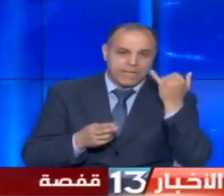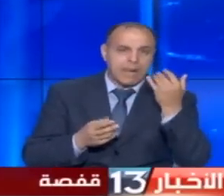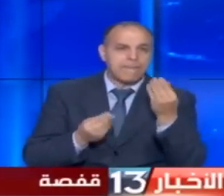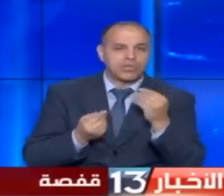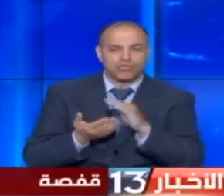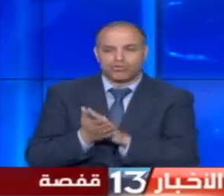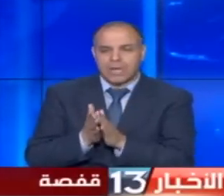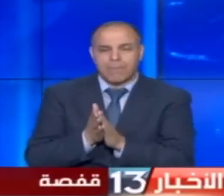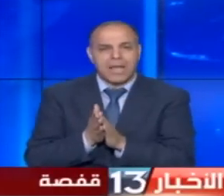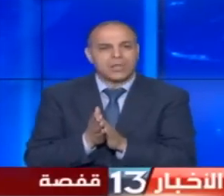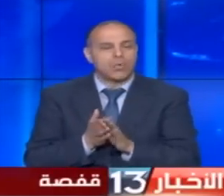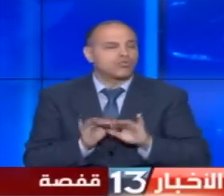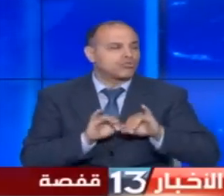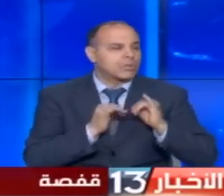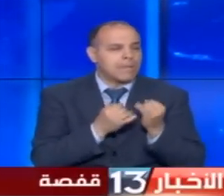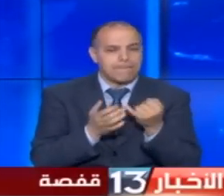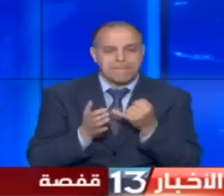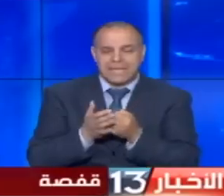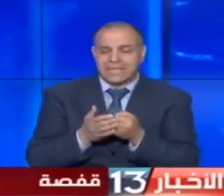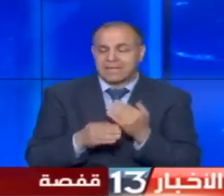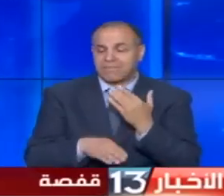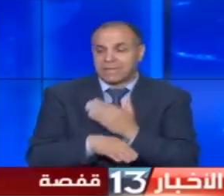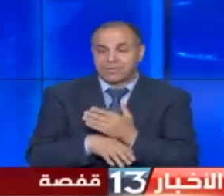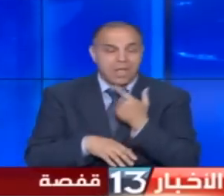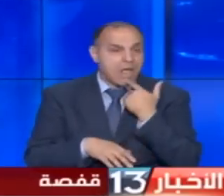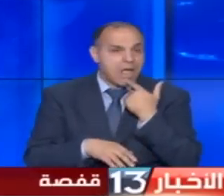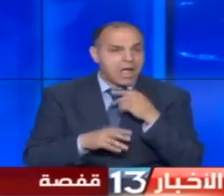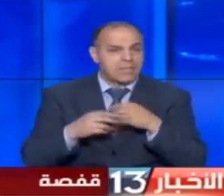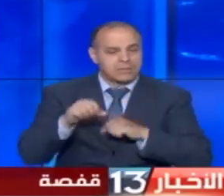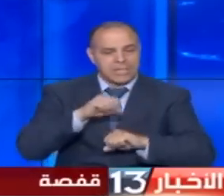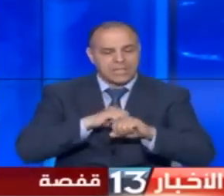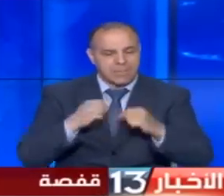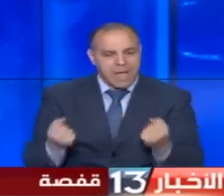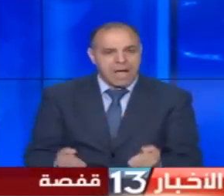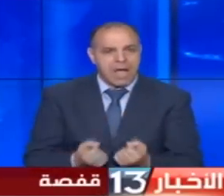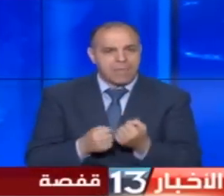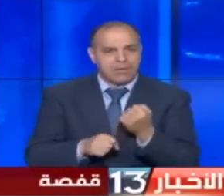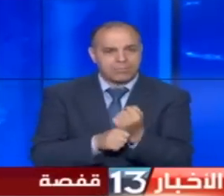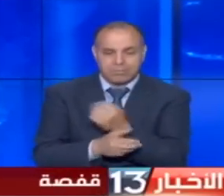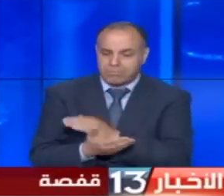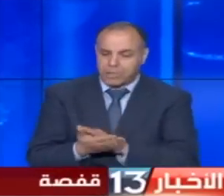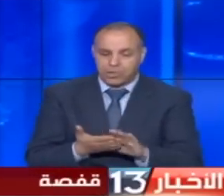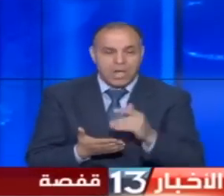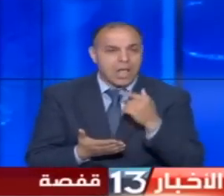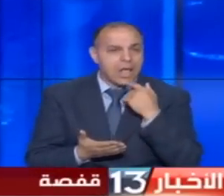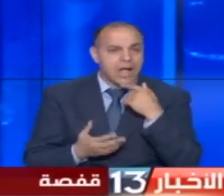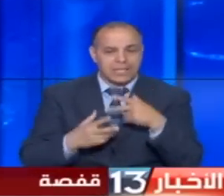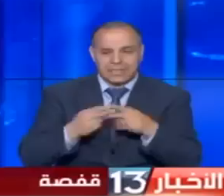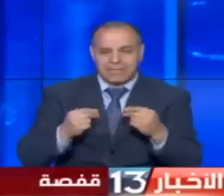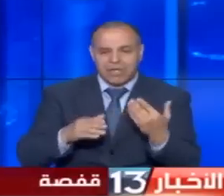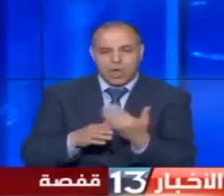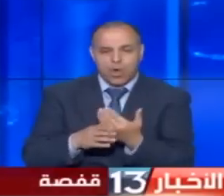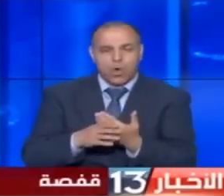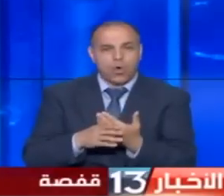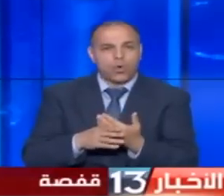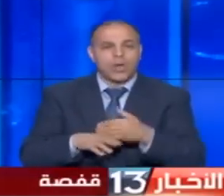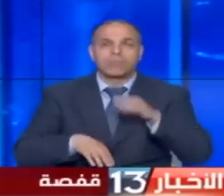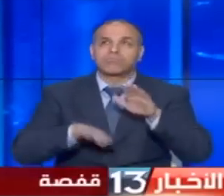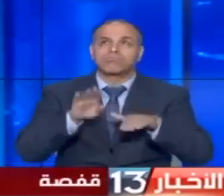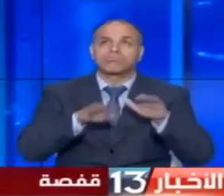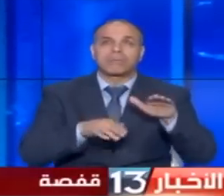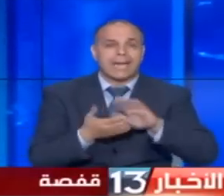الجمعيات والمنظمات بمدينه الاقطار لتنظيم حمله تطوعيه لتنظيف المدرسه والتسويق